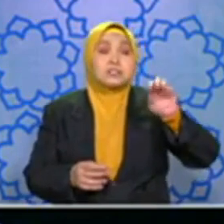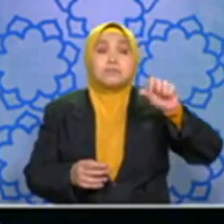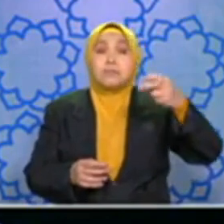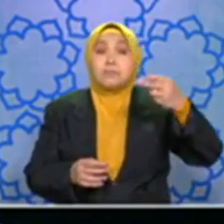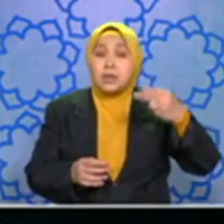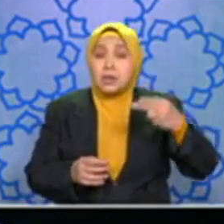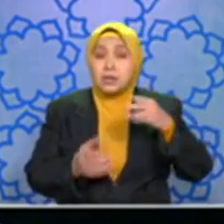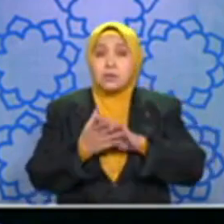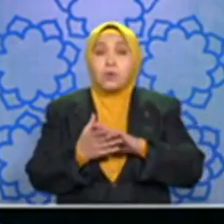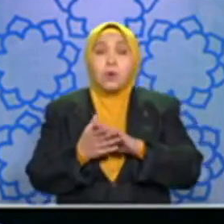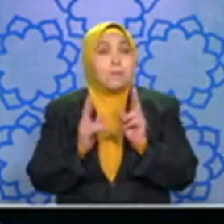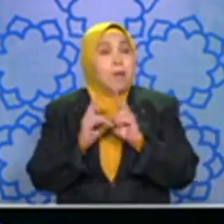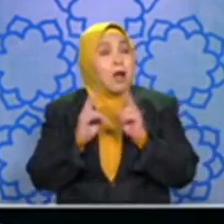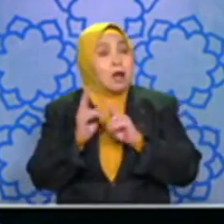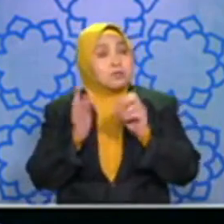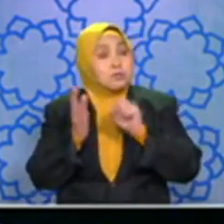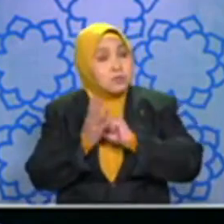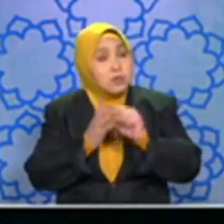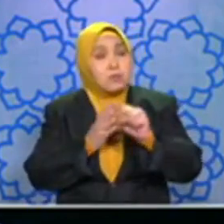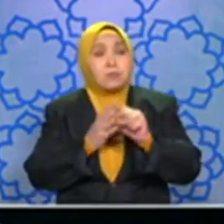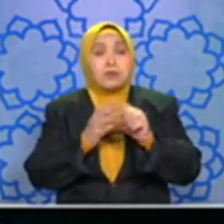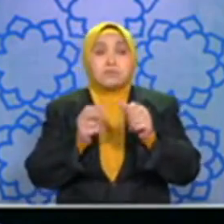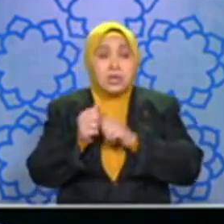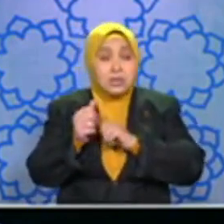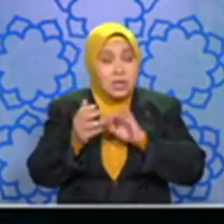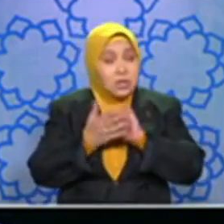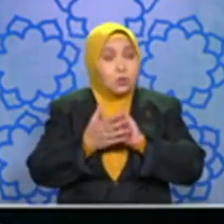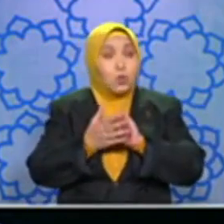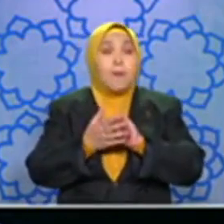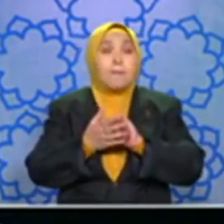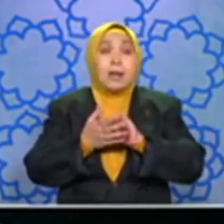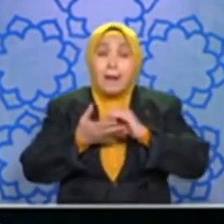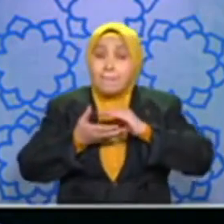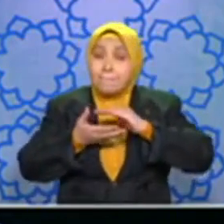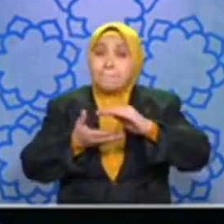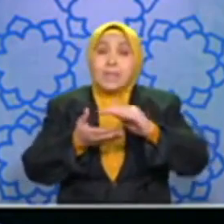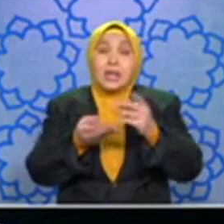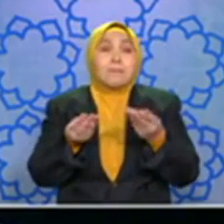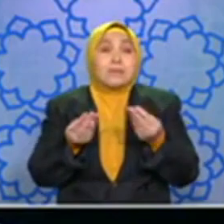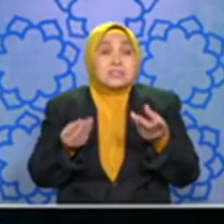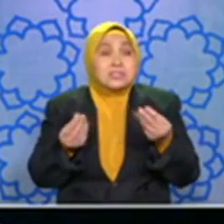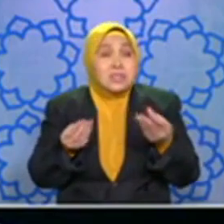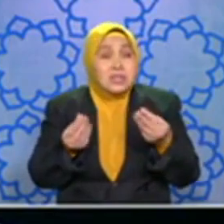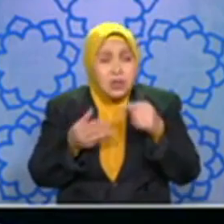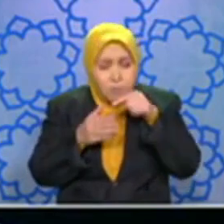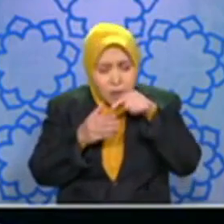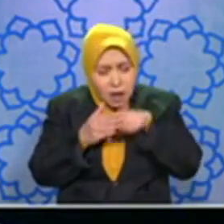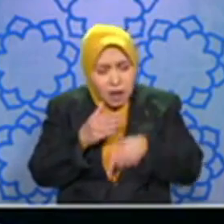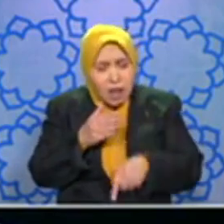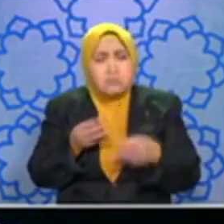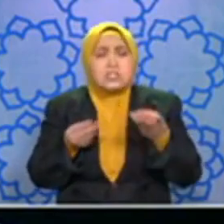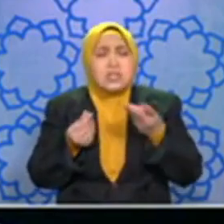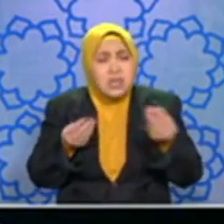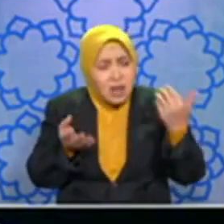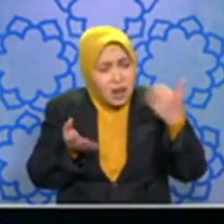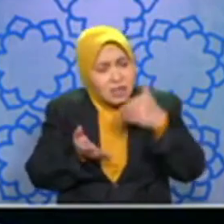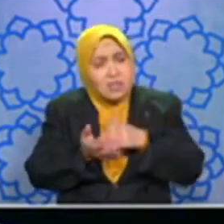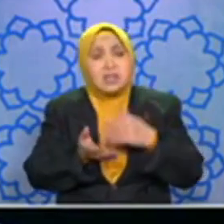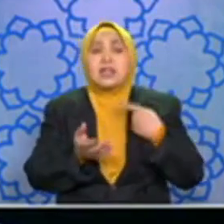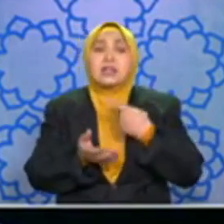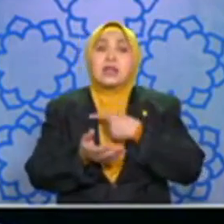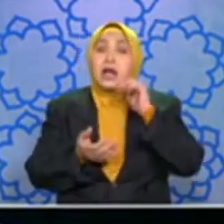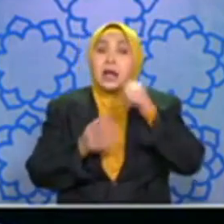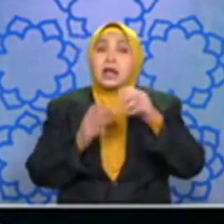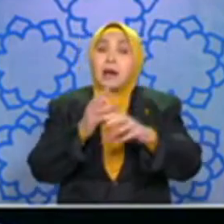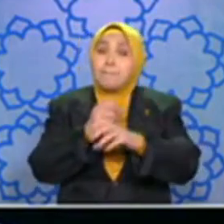tentang subhanak faqina adzabannar. Itu kesan bila kita berzikir, tafakur mendalam, zikir lagi, kita akan